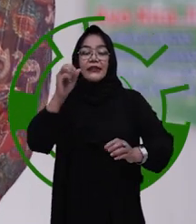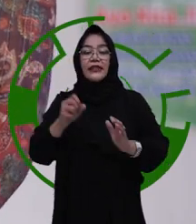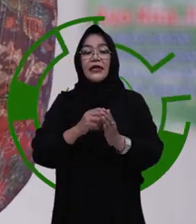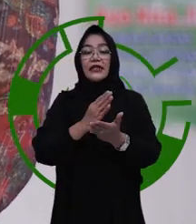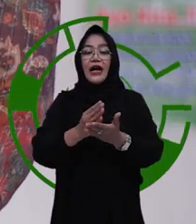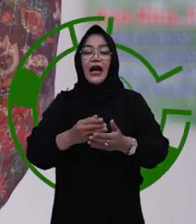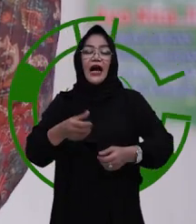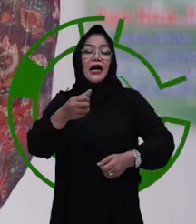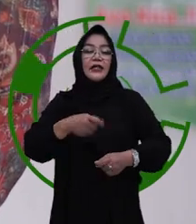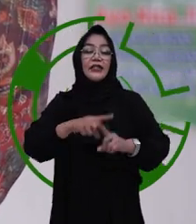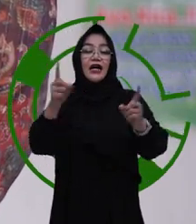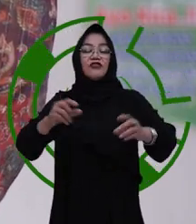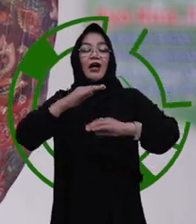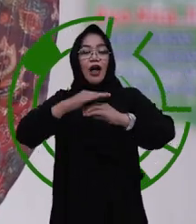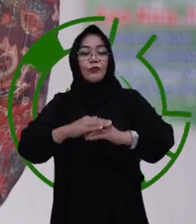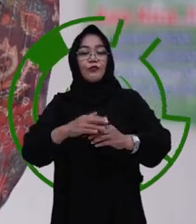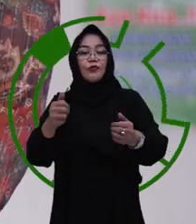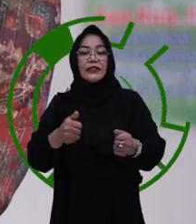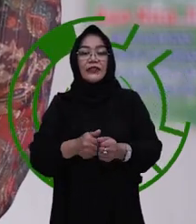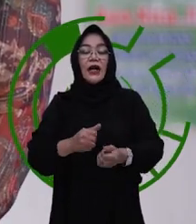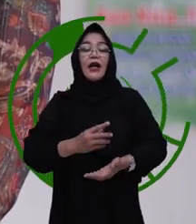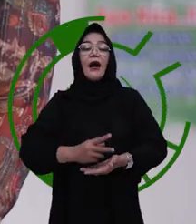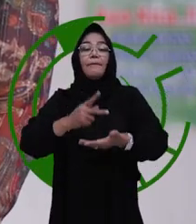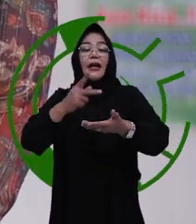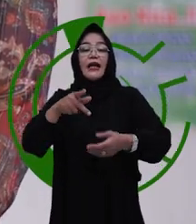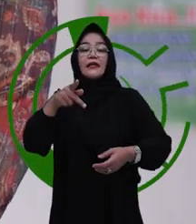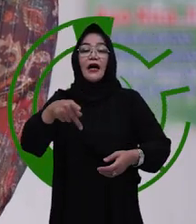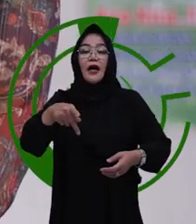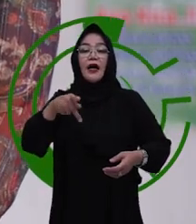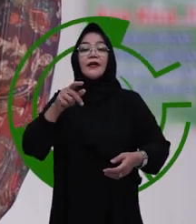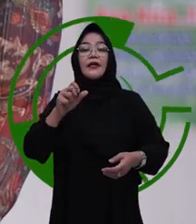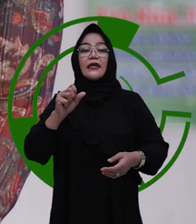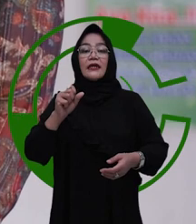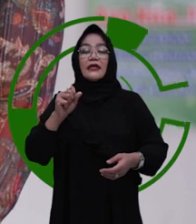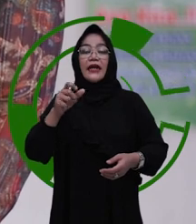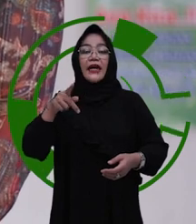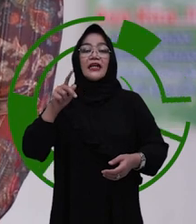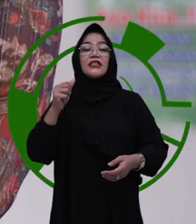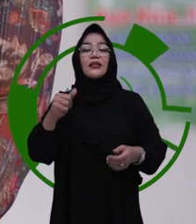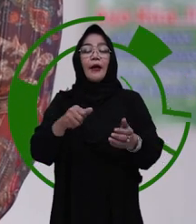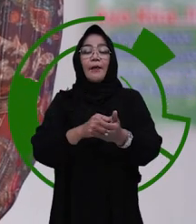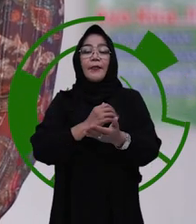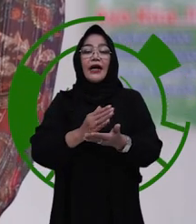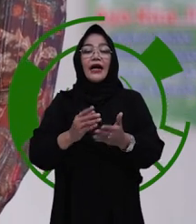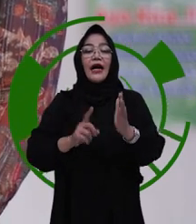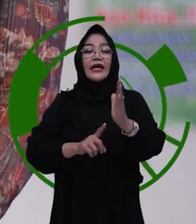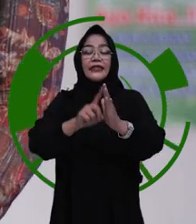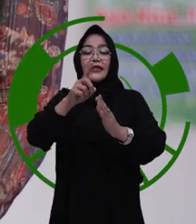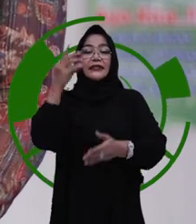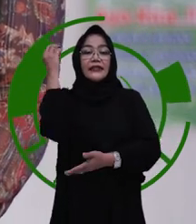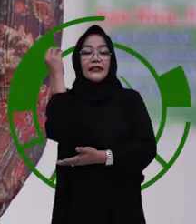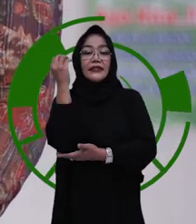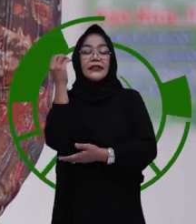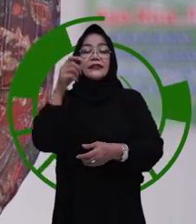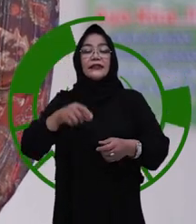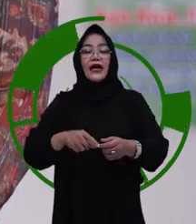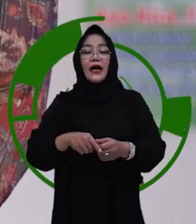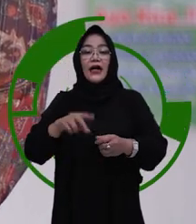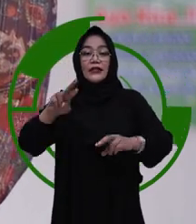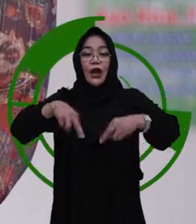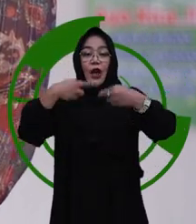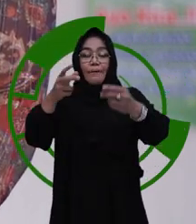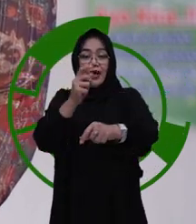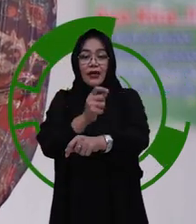keadilan sangat puas dengan pelayanan PTSP dari Pengadilan Tinggi DKI Jakarta. Para petugasnya sangat